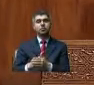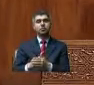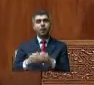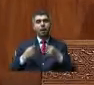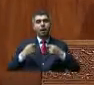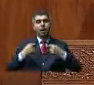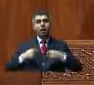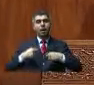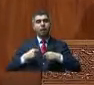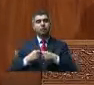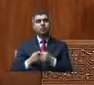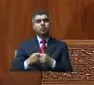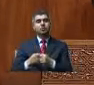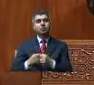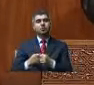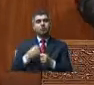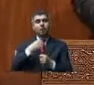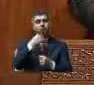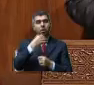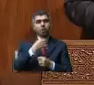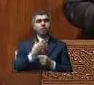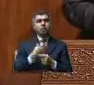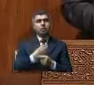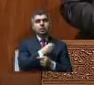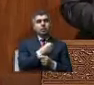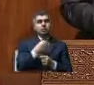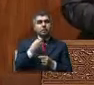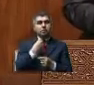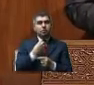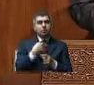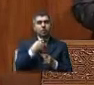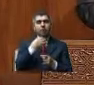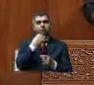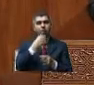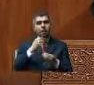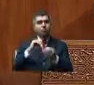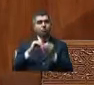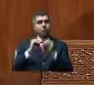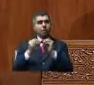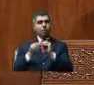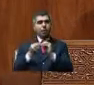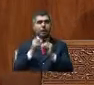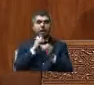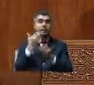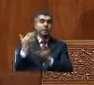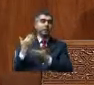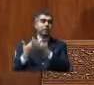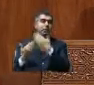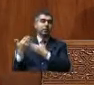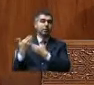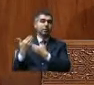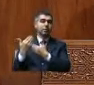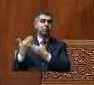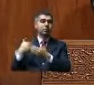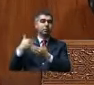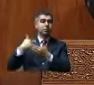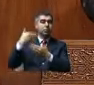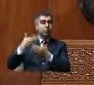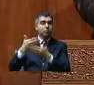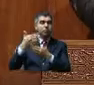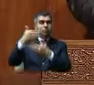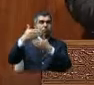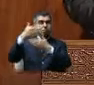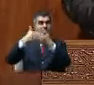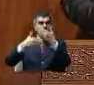سيد رئيس، لا شك أن قطاع الصحة ما يزال يعاني عجزا راكمه خلال عقود على مستوى المرافق